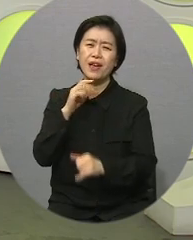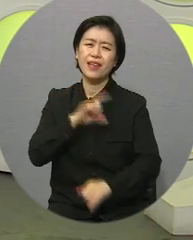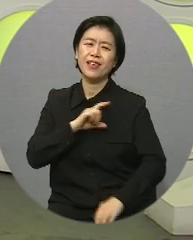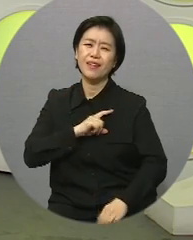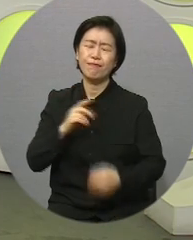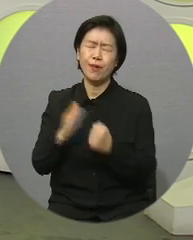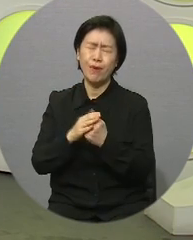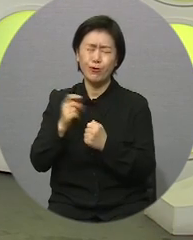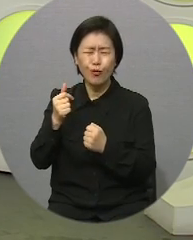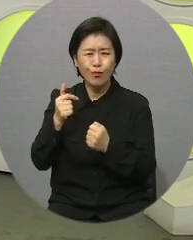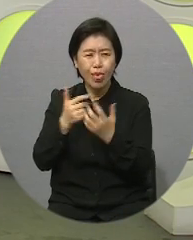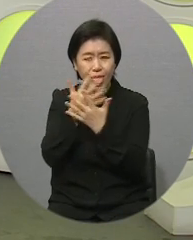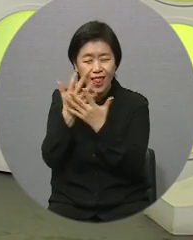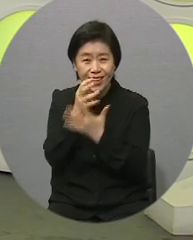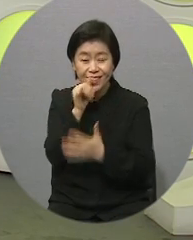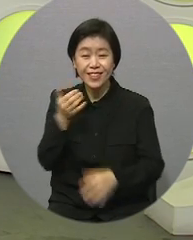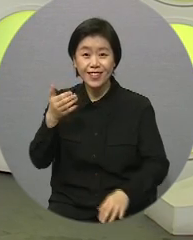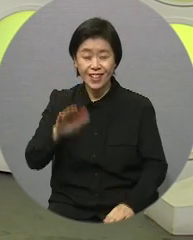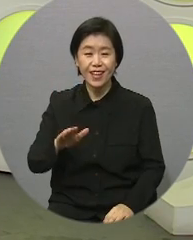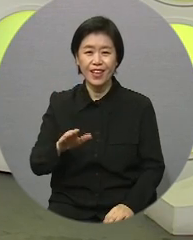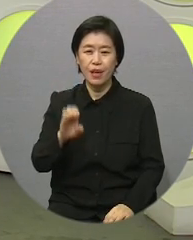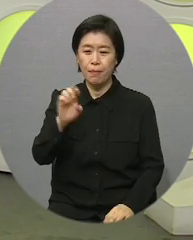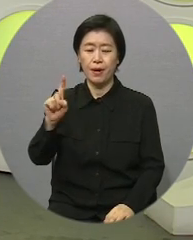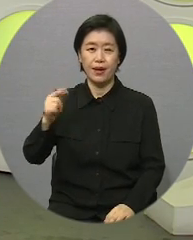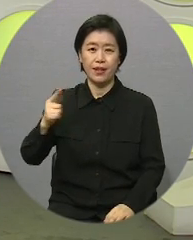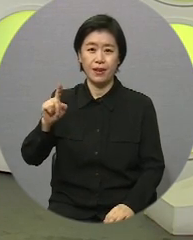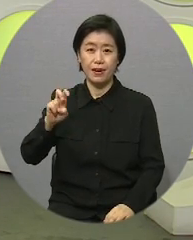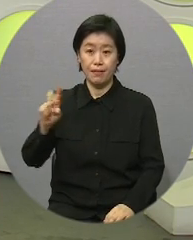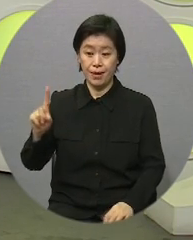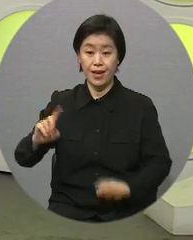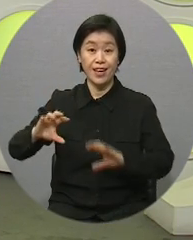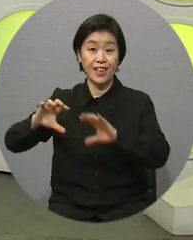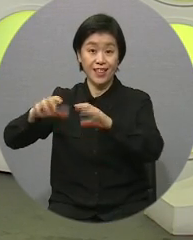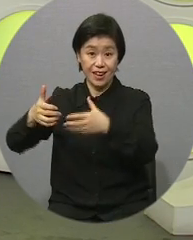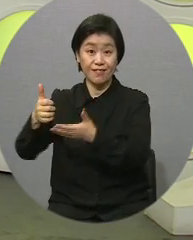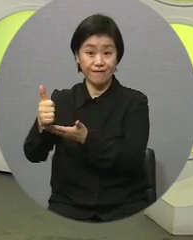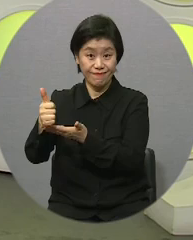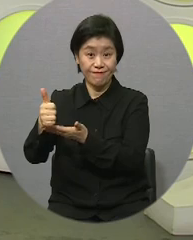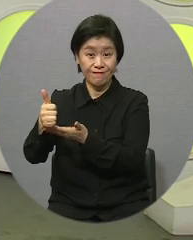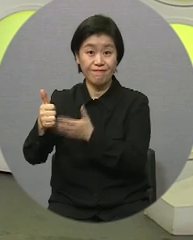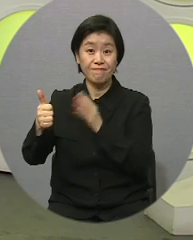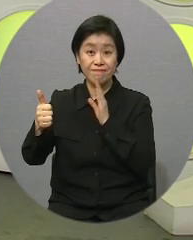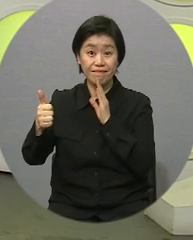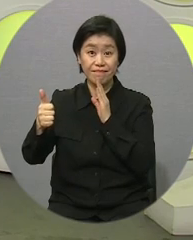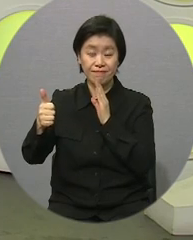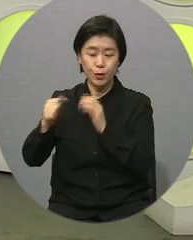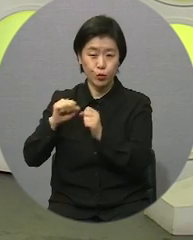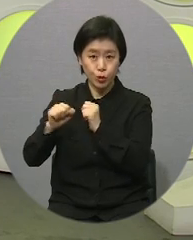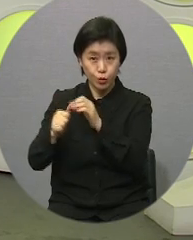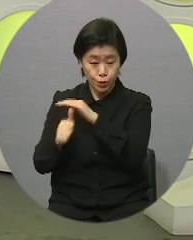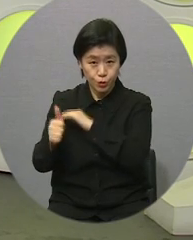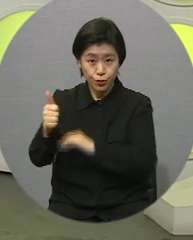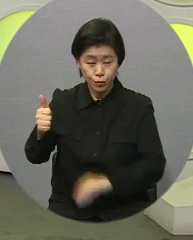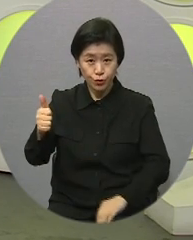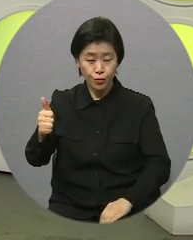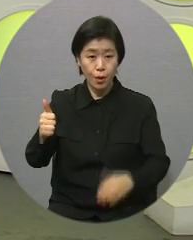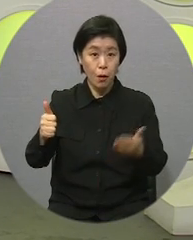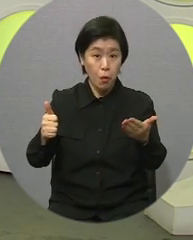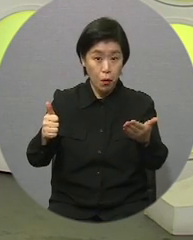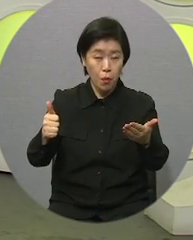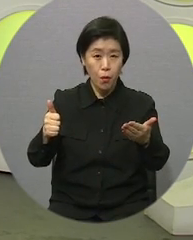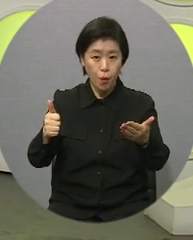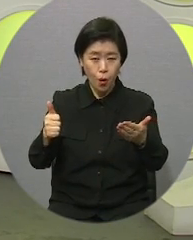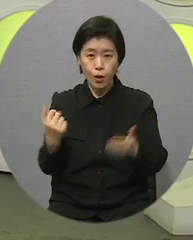뒤에게 헷갈리더라고요 근데 이제 그 파나마 선수라는 거는 이제 많이들 기억을 하고 계실 텐데 그때 아주 그냥 멋진